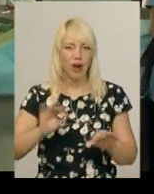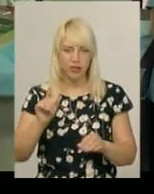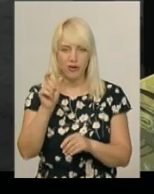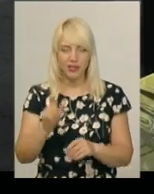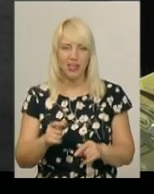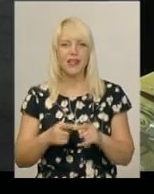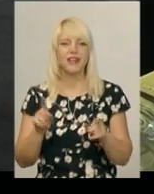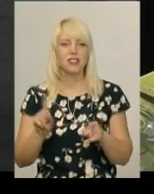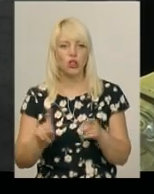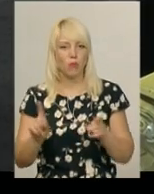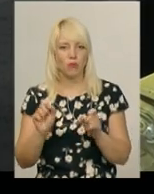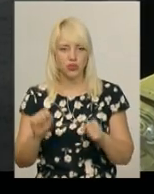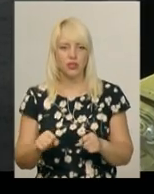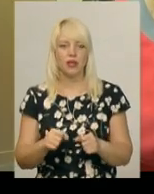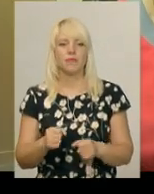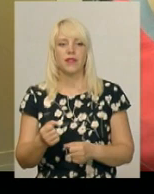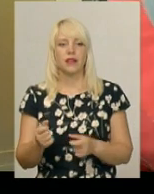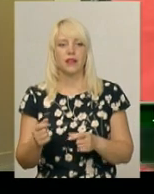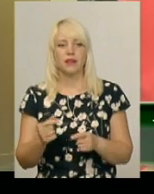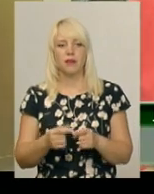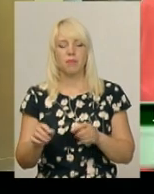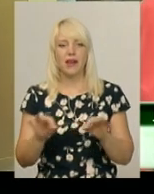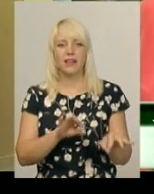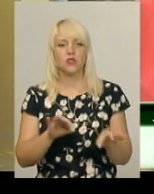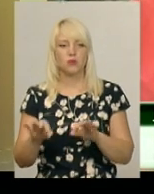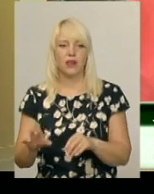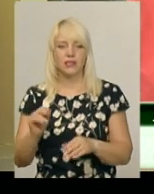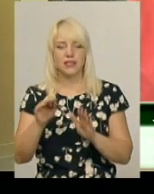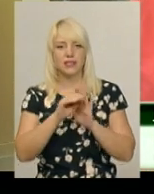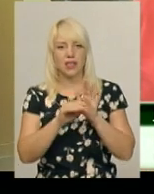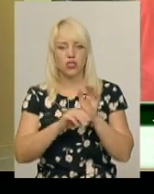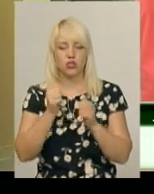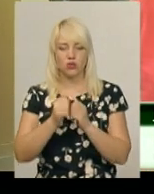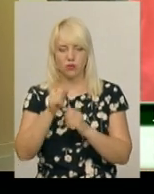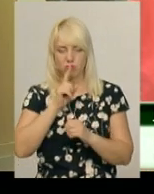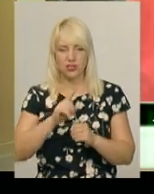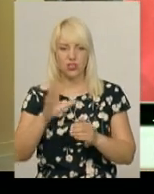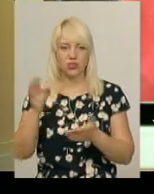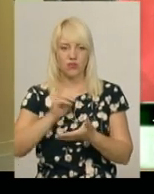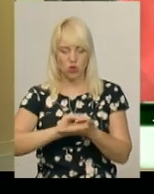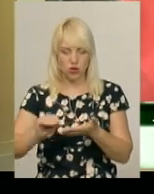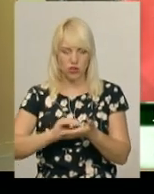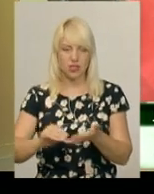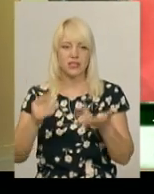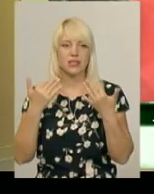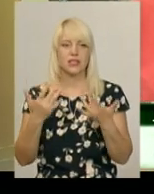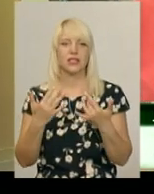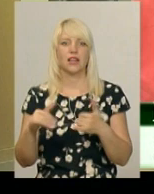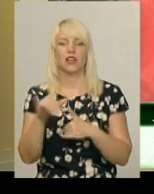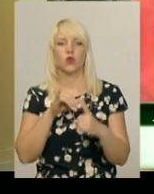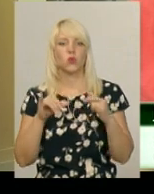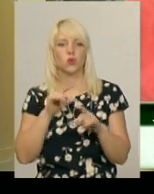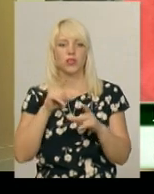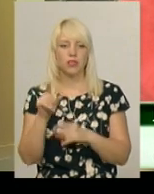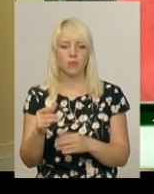може пересуватися. За графіком у нас щомісячно розписано, скільки, куди ми їдемо,